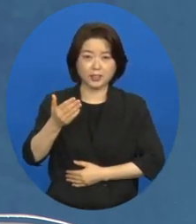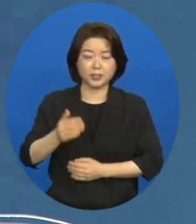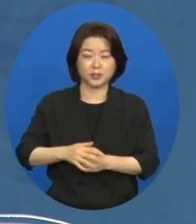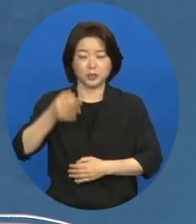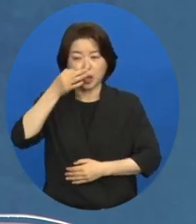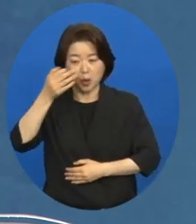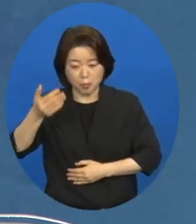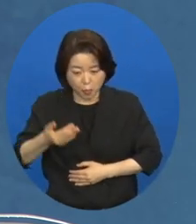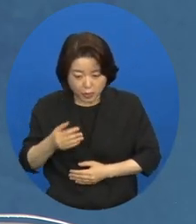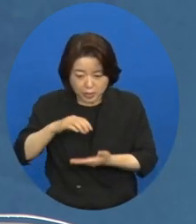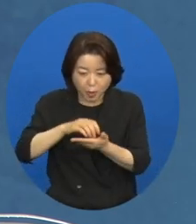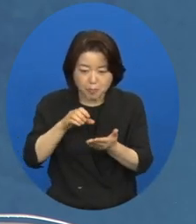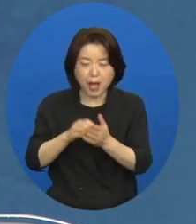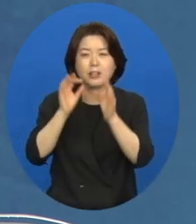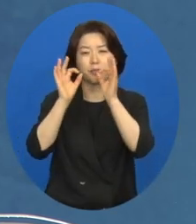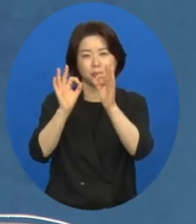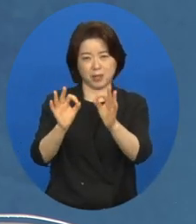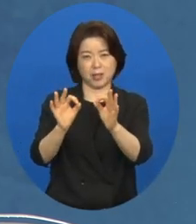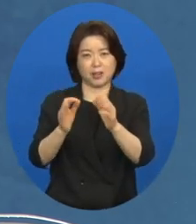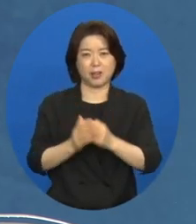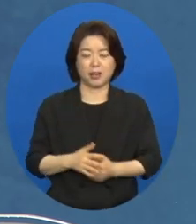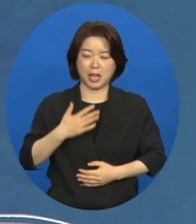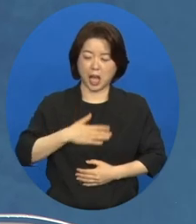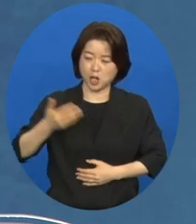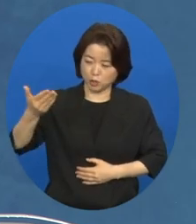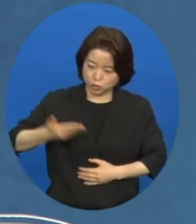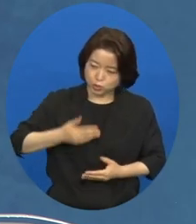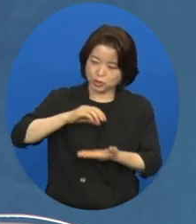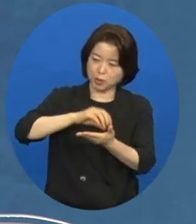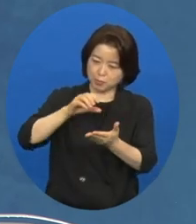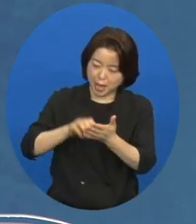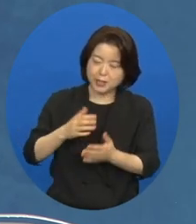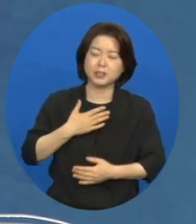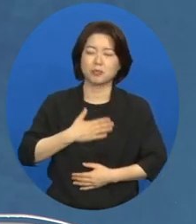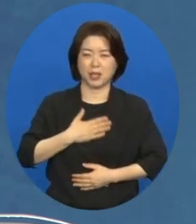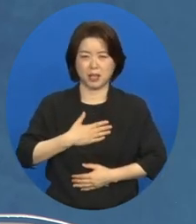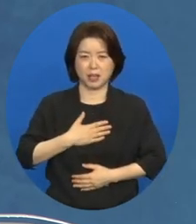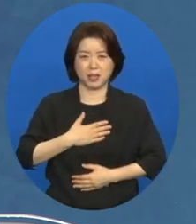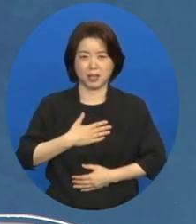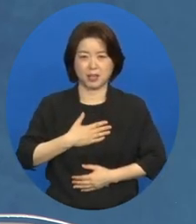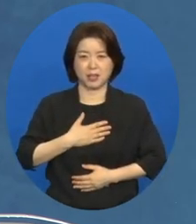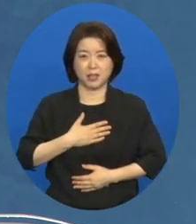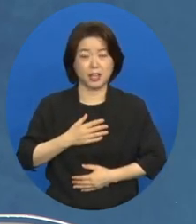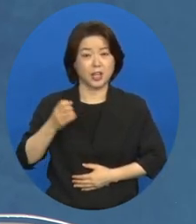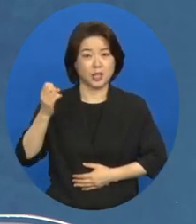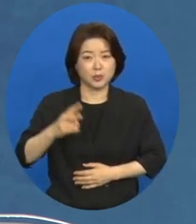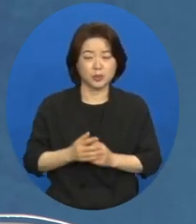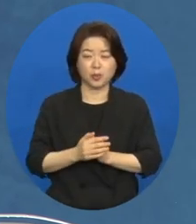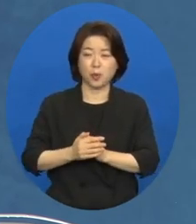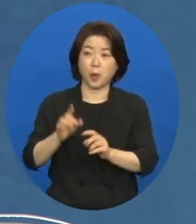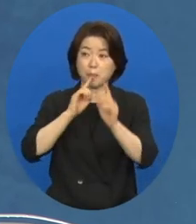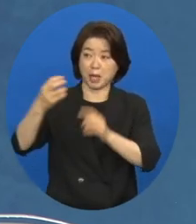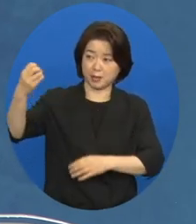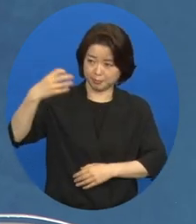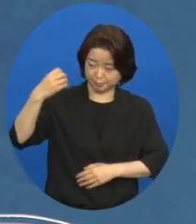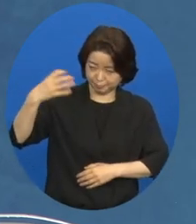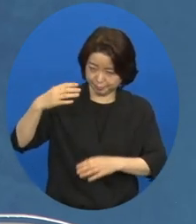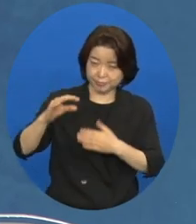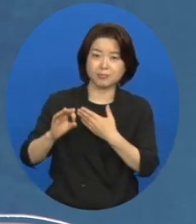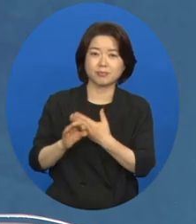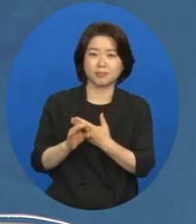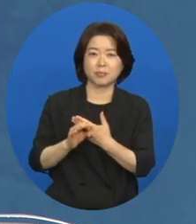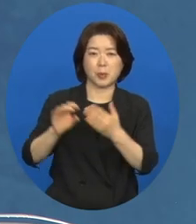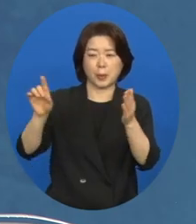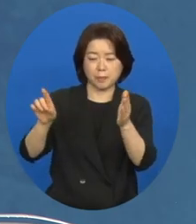보여주시는 것만큼 보고 알려주시는 것만큼 알고 그리고 말씀하시면